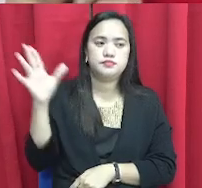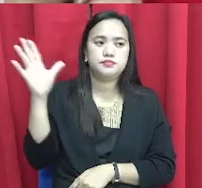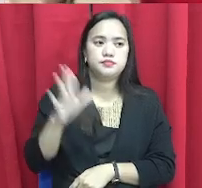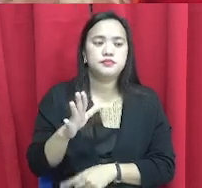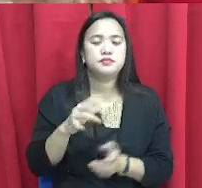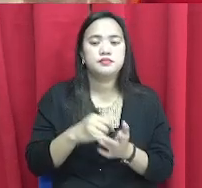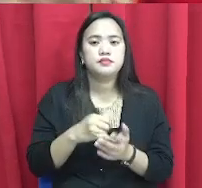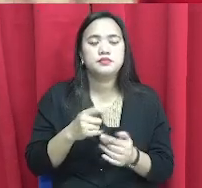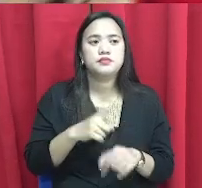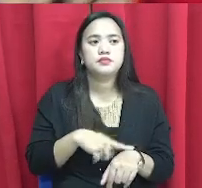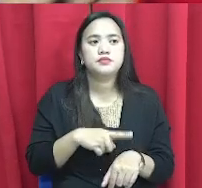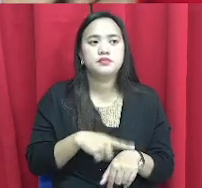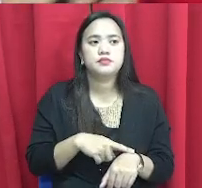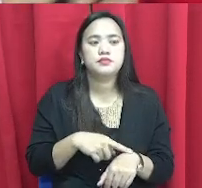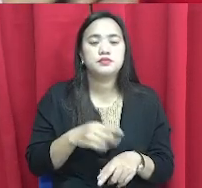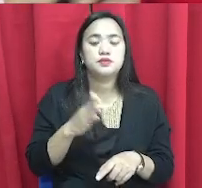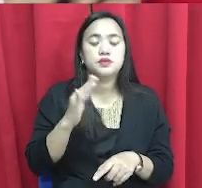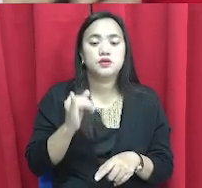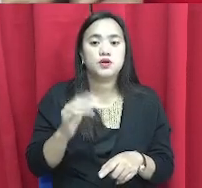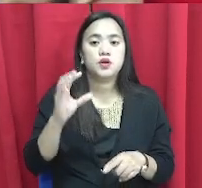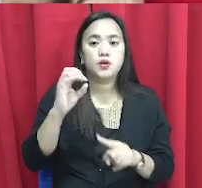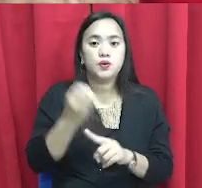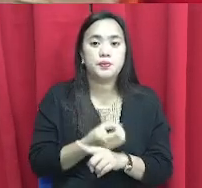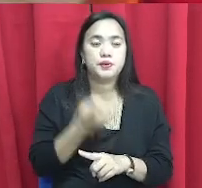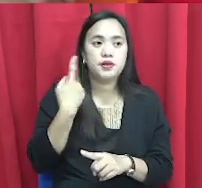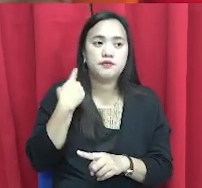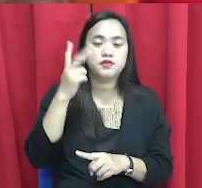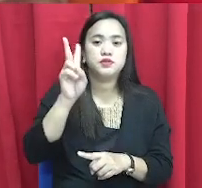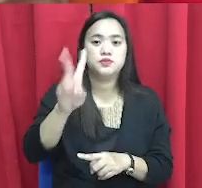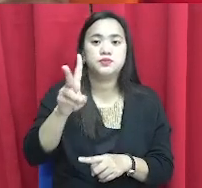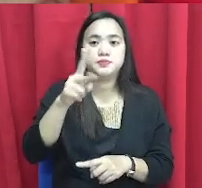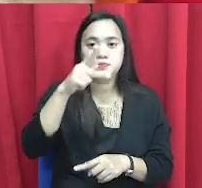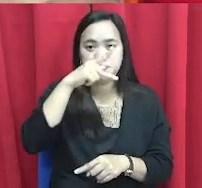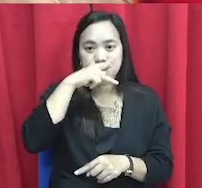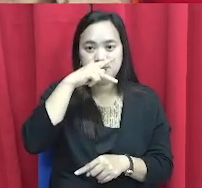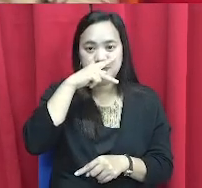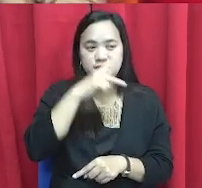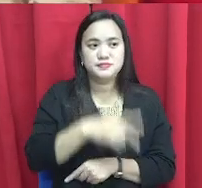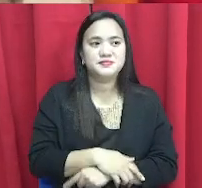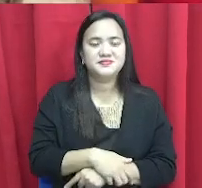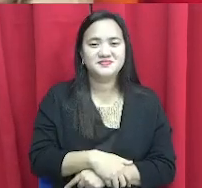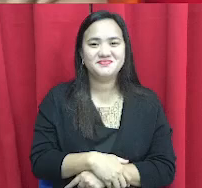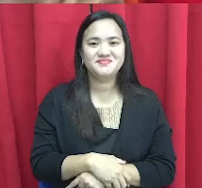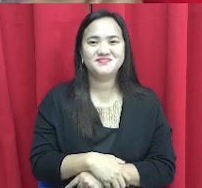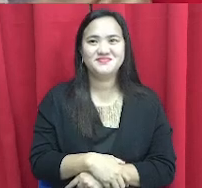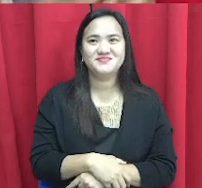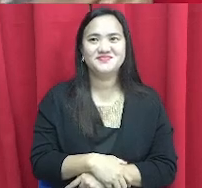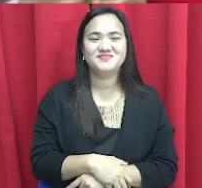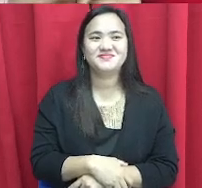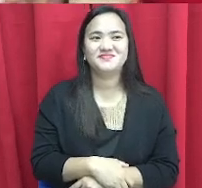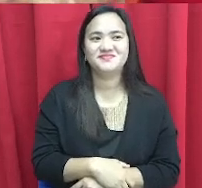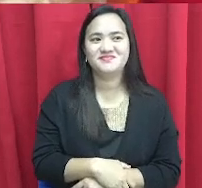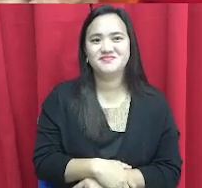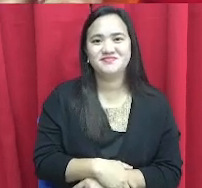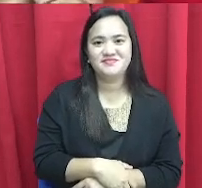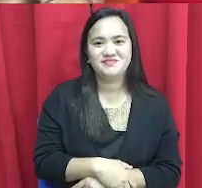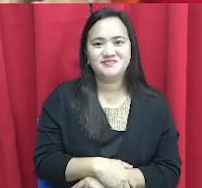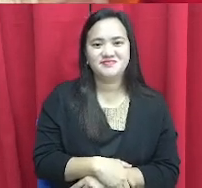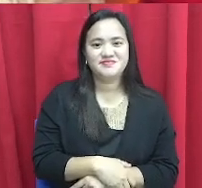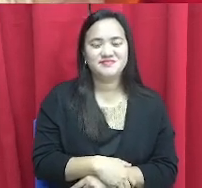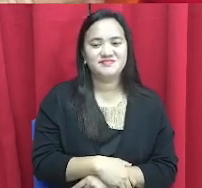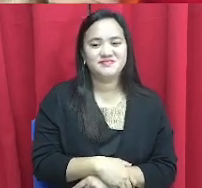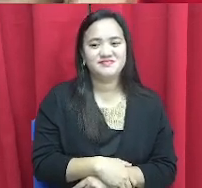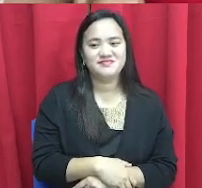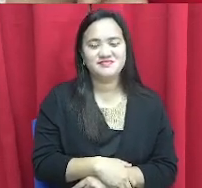ay magkakaroon na ako ng dalawang anak at ah sumusunod yata talaga ako sa sa kay Sir Noel na